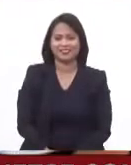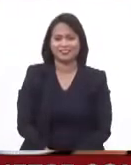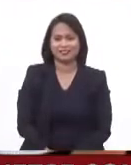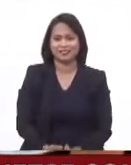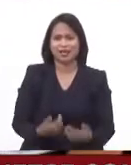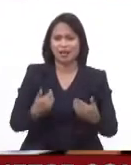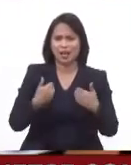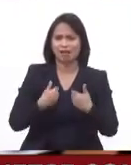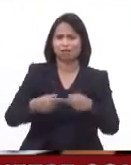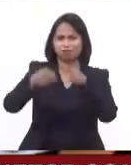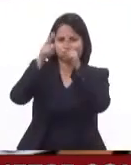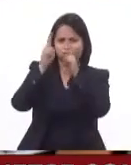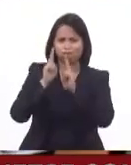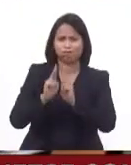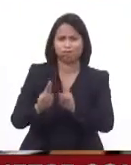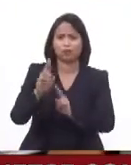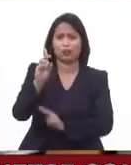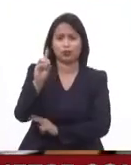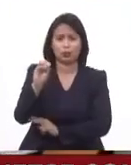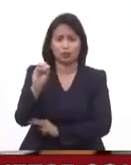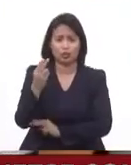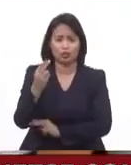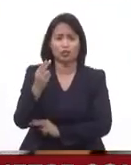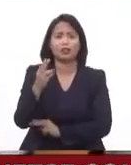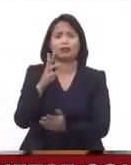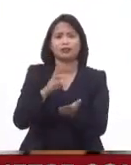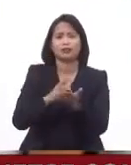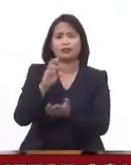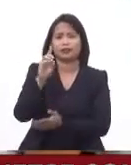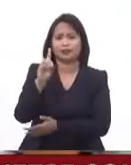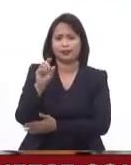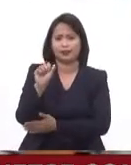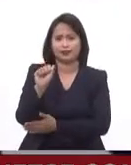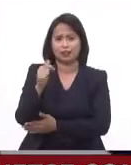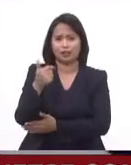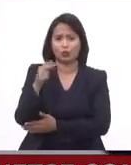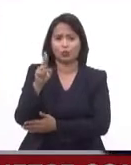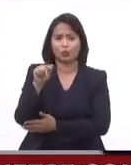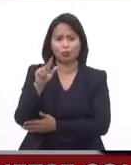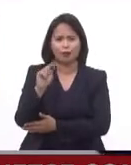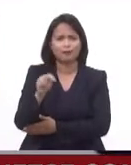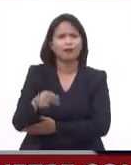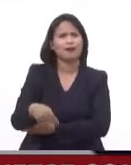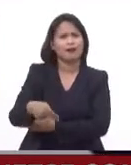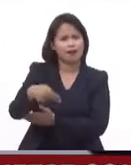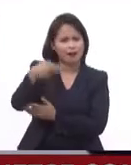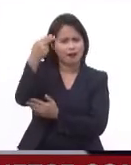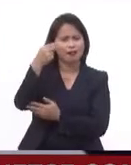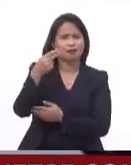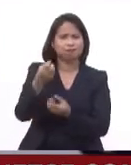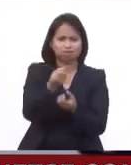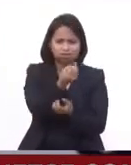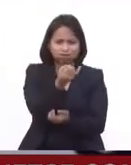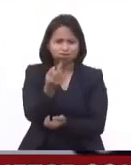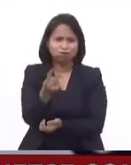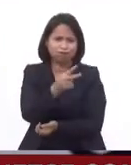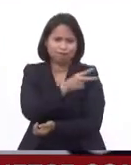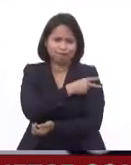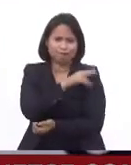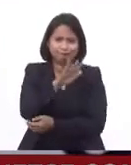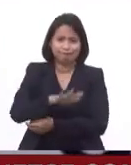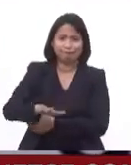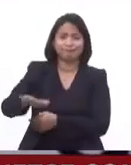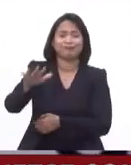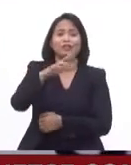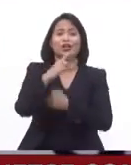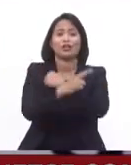Pinarangalan ng Department of Health ang lungsod ng Dagupan matapos makamit ang pinakamataas na bilang ng nabakunahan sa buong Region 1